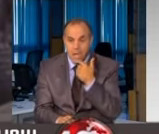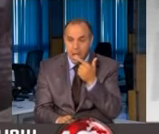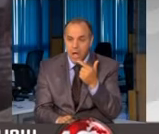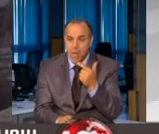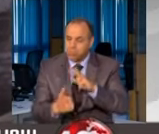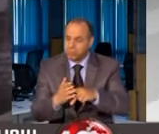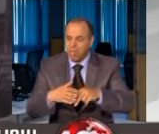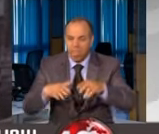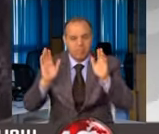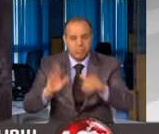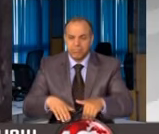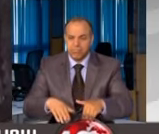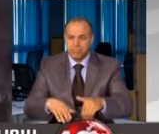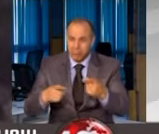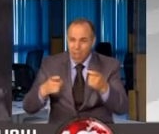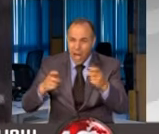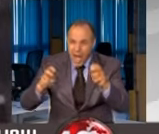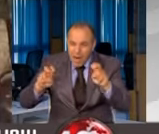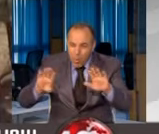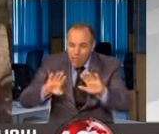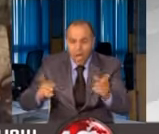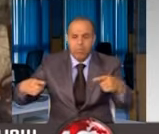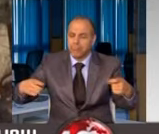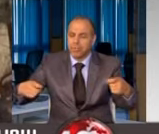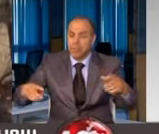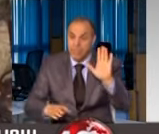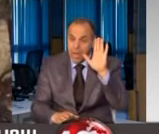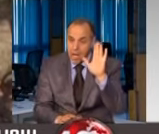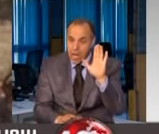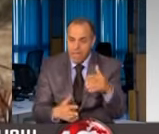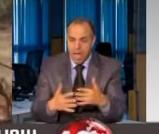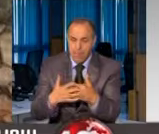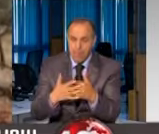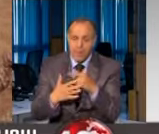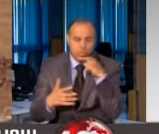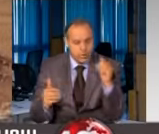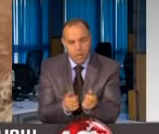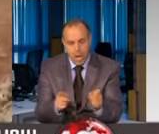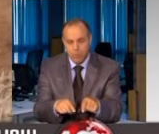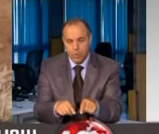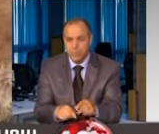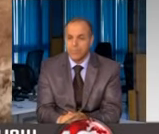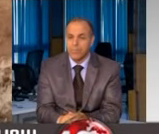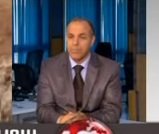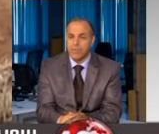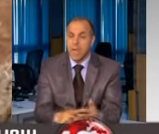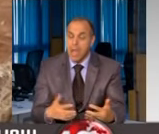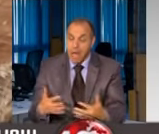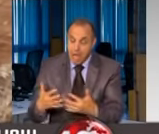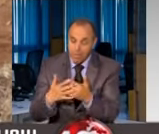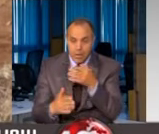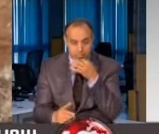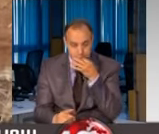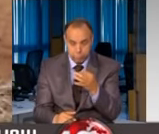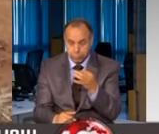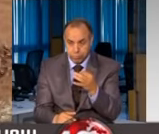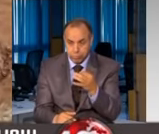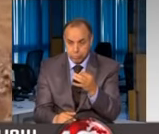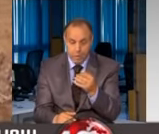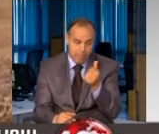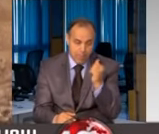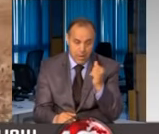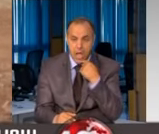انهيار اتفاق هدنة أوسع في غرب سوريا توسطت فيه واشنطن وموسكو. وكانت الولايات المتحدة الأمريكية أعلنت